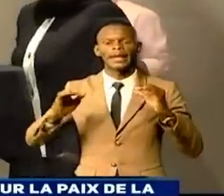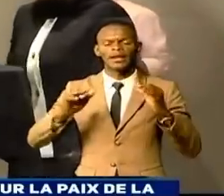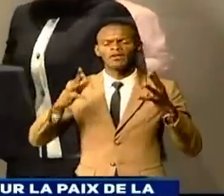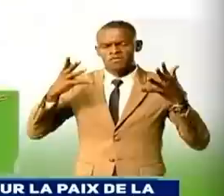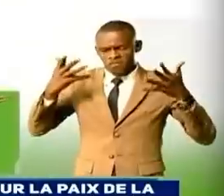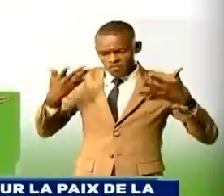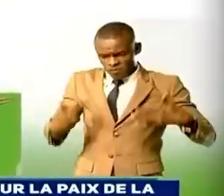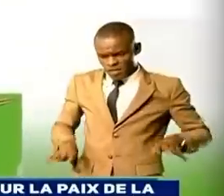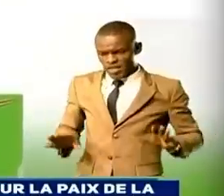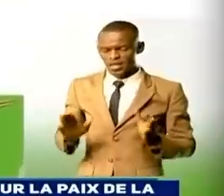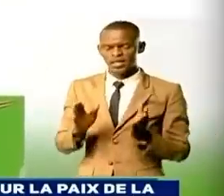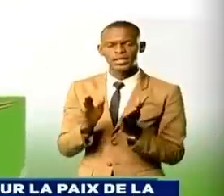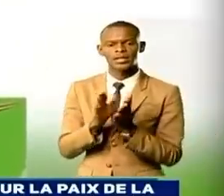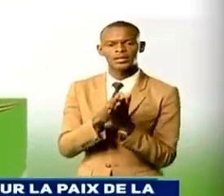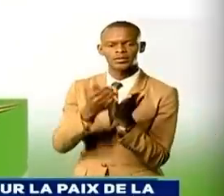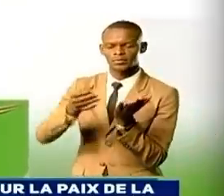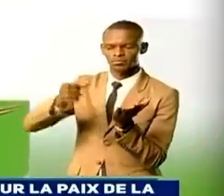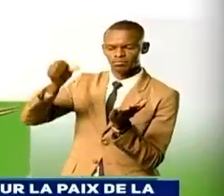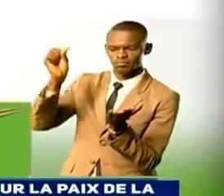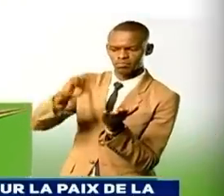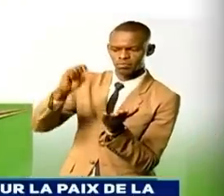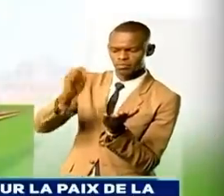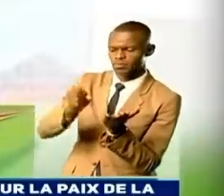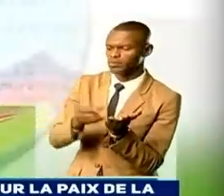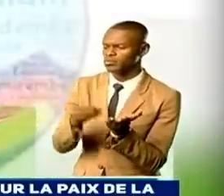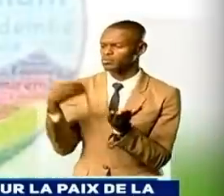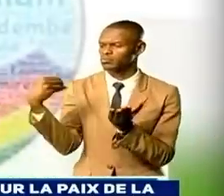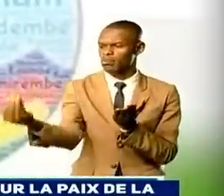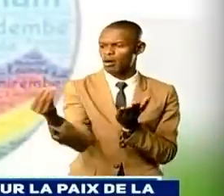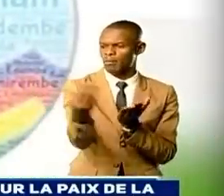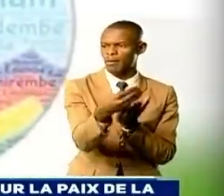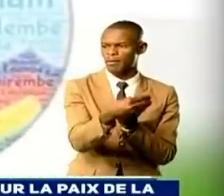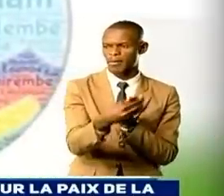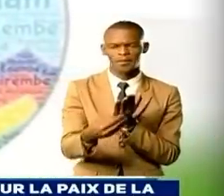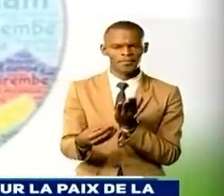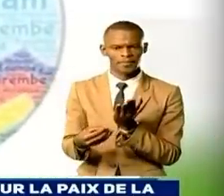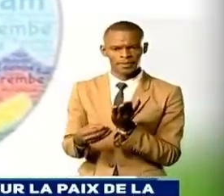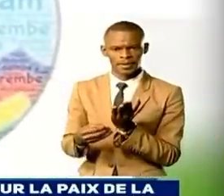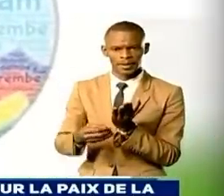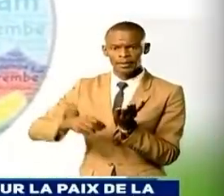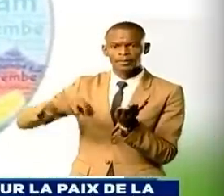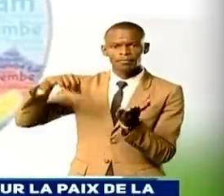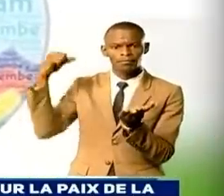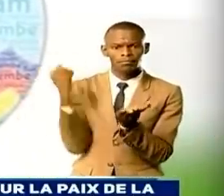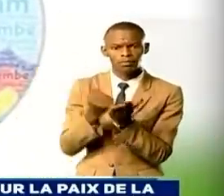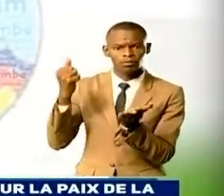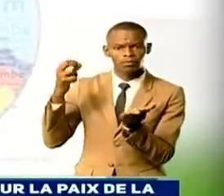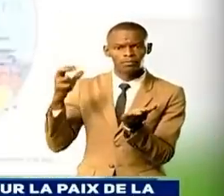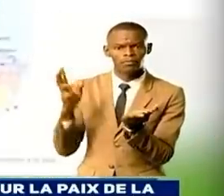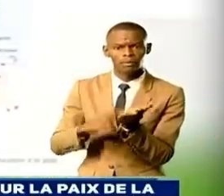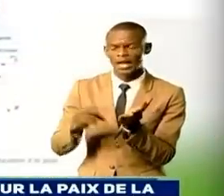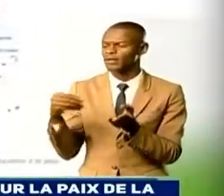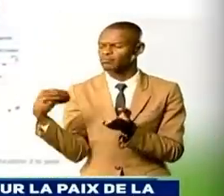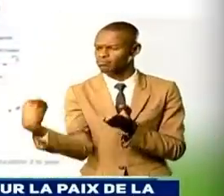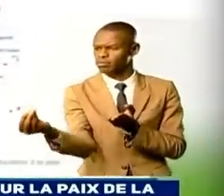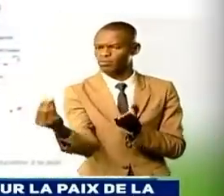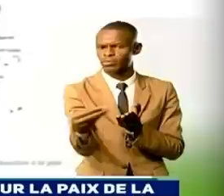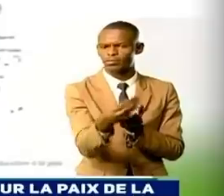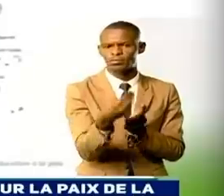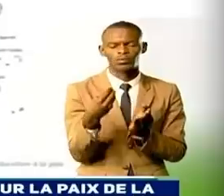manuel d'éducation à la paix édition 2021, une publication exclusive de la